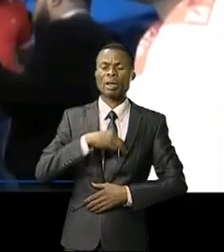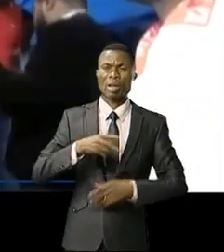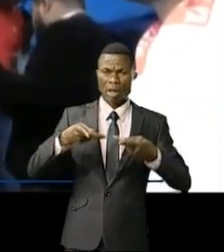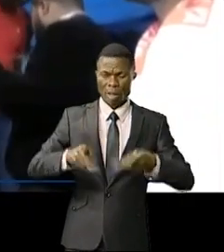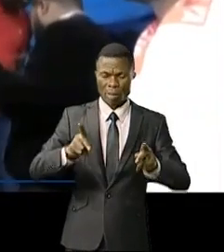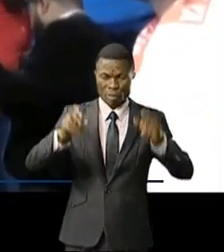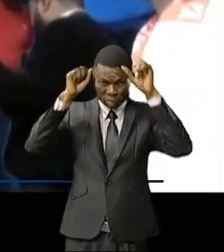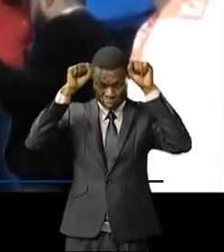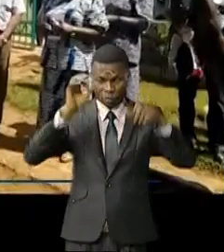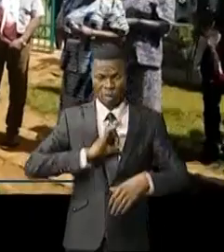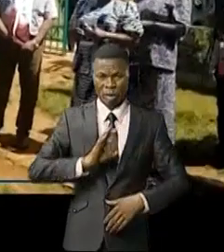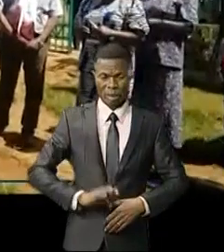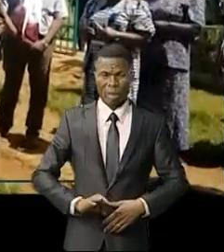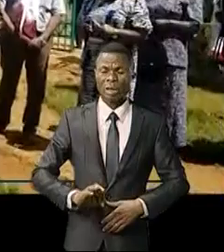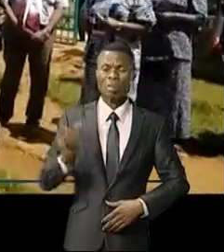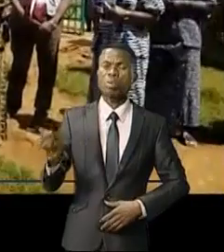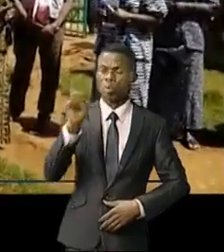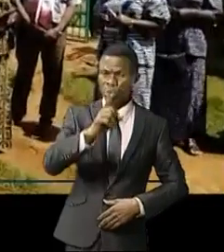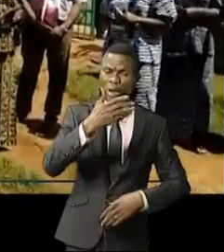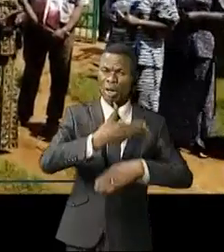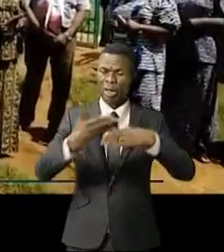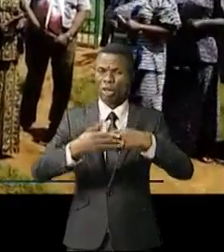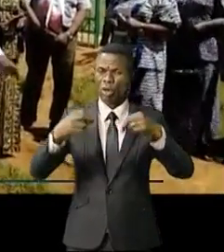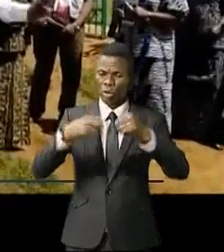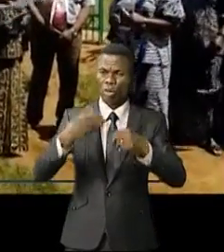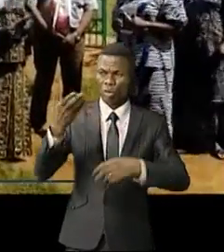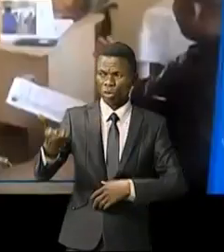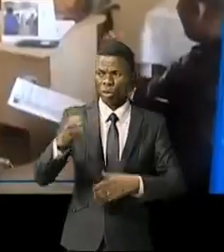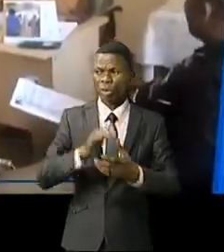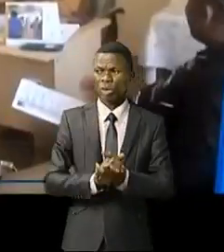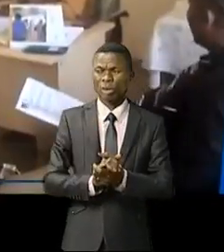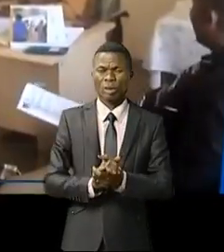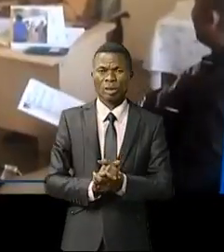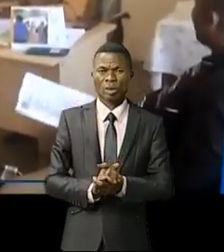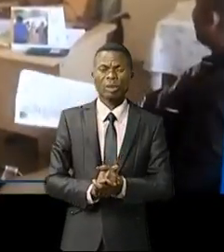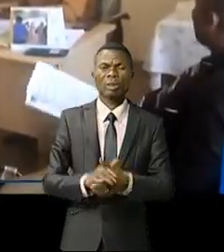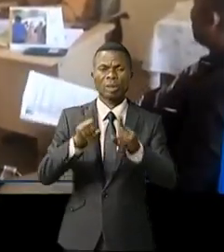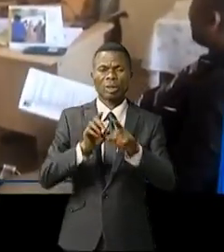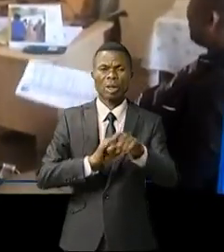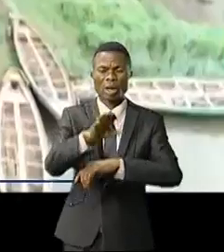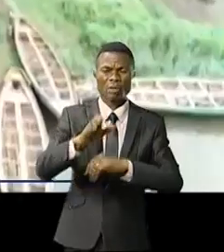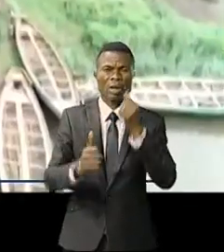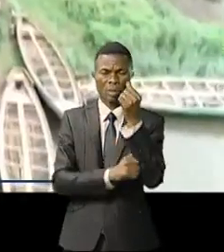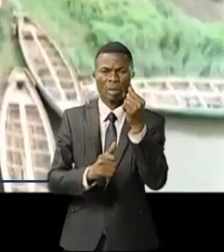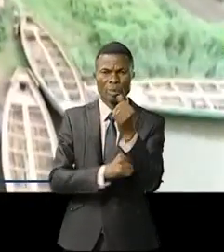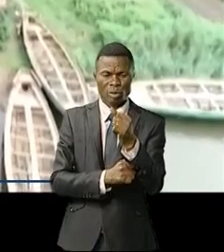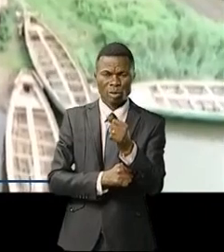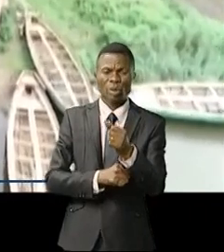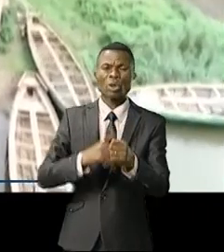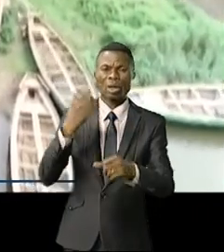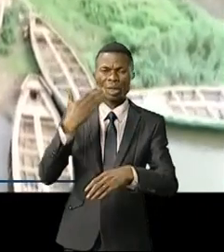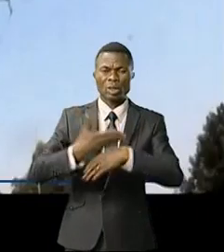de la République, Félix-Antoine Tshisekedi Tshilombo, l'honorable Prosper Akili Miruo a dépêché une équipe pour informer les insulaires